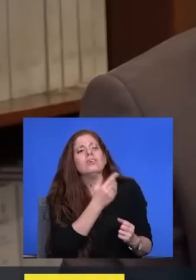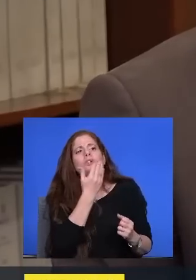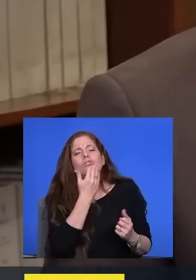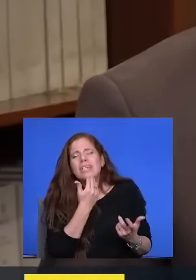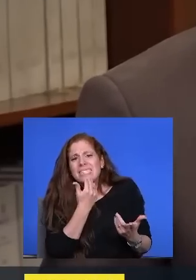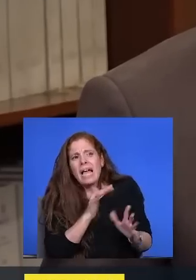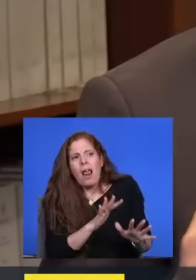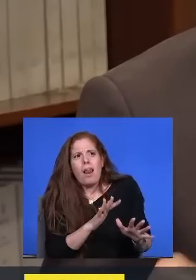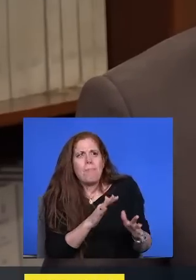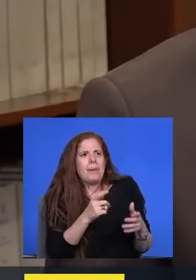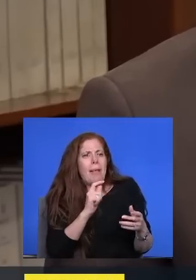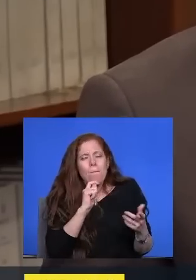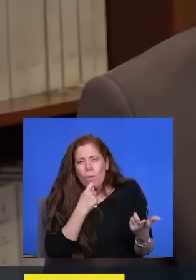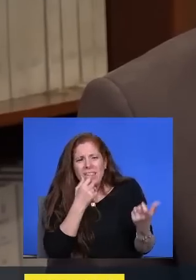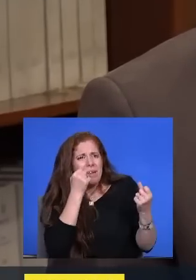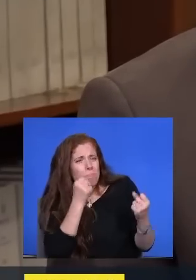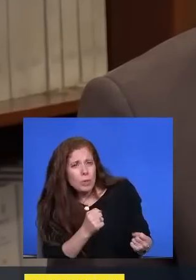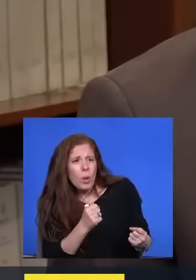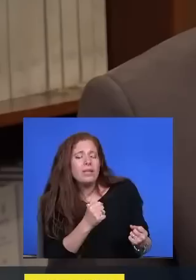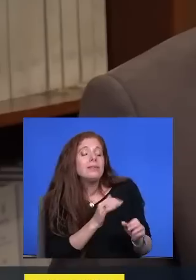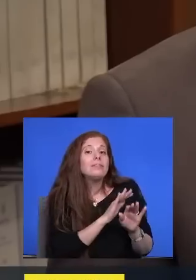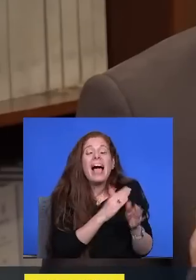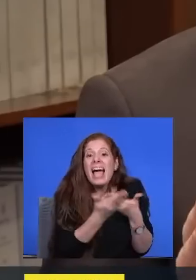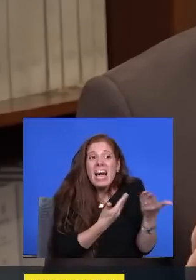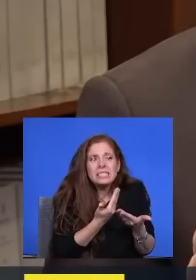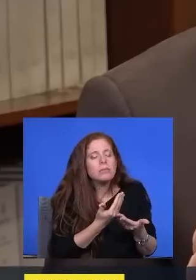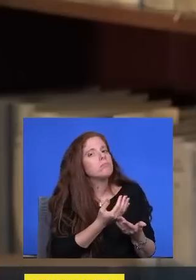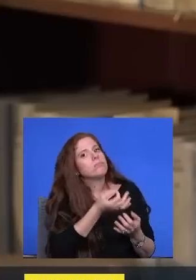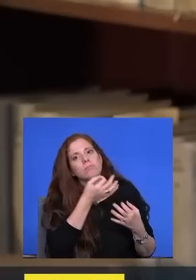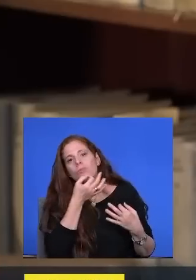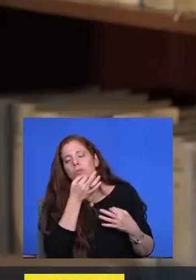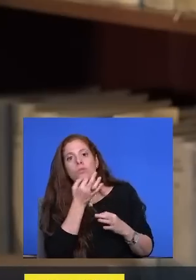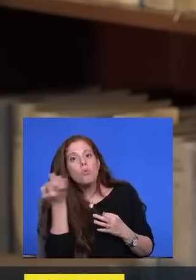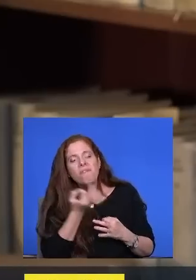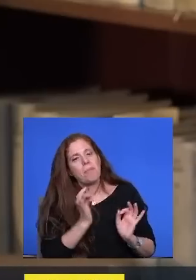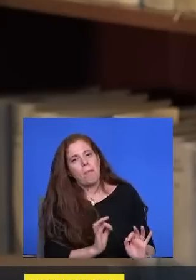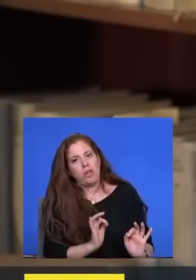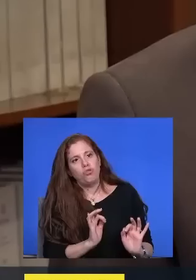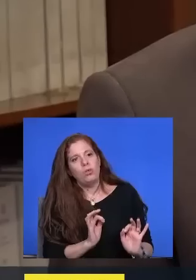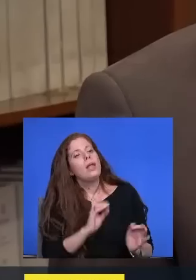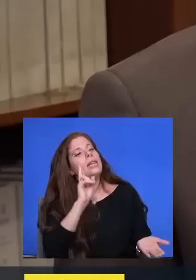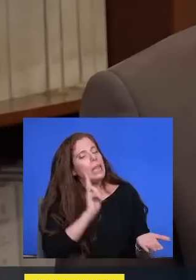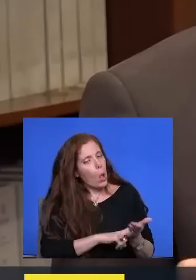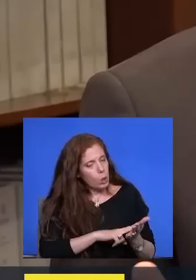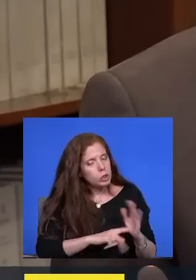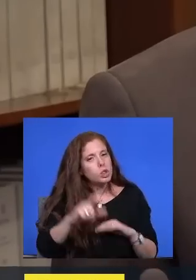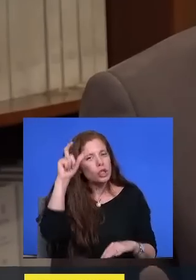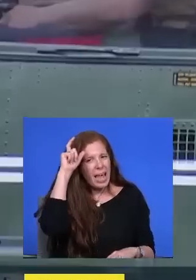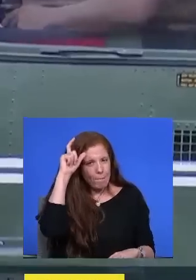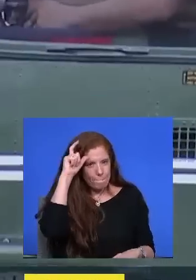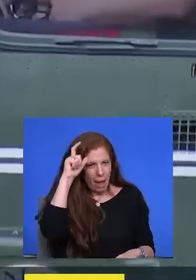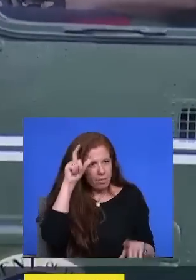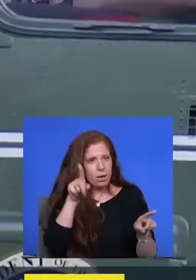המודיעיני, הביטחוני, המדיני, מעולם לא היו טובים יותר. נכון שהנשיא ביידן, אני חושב כמו כל